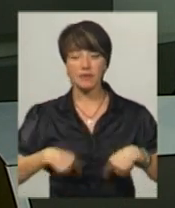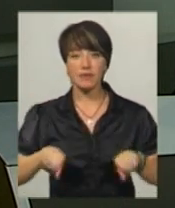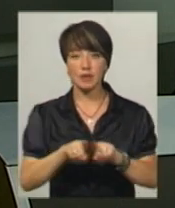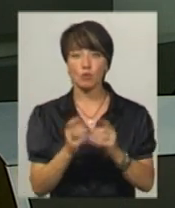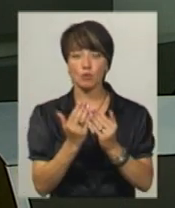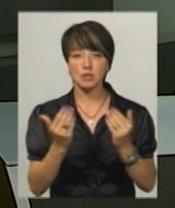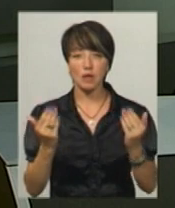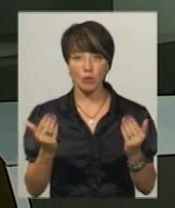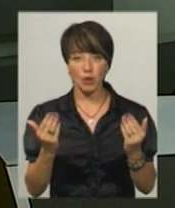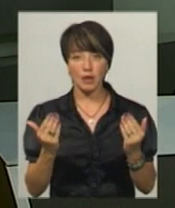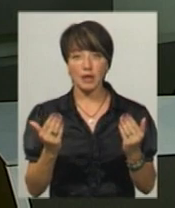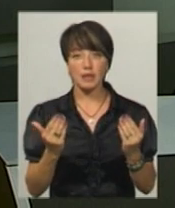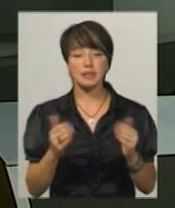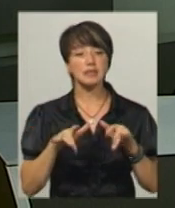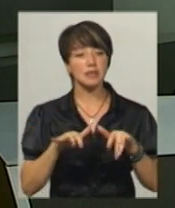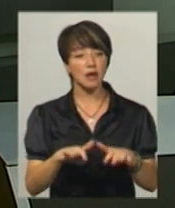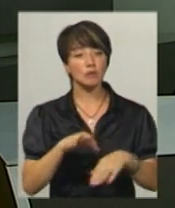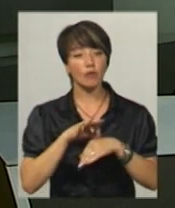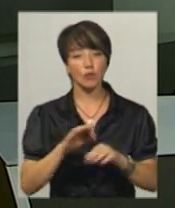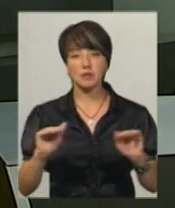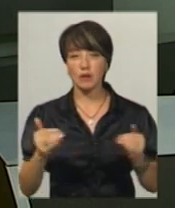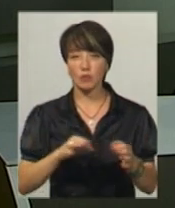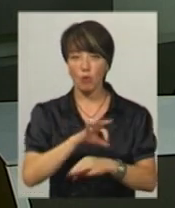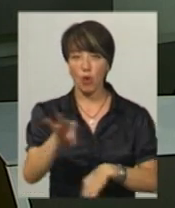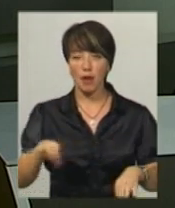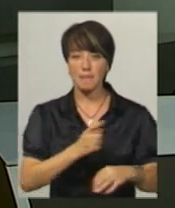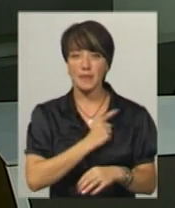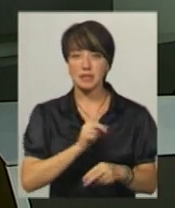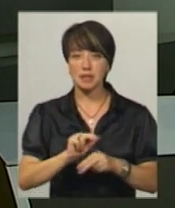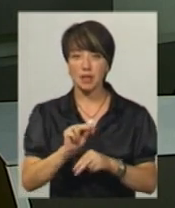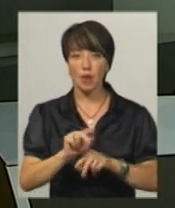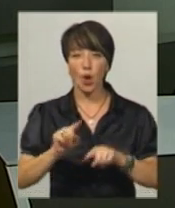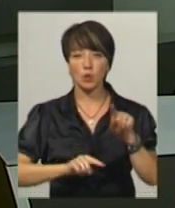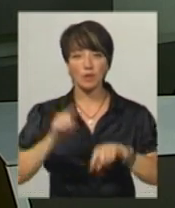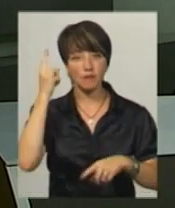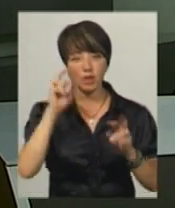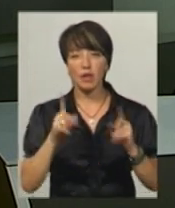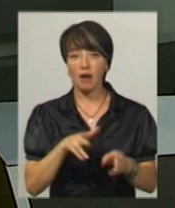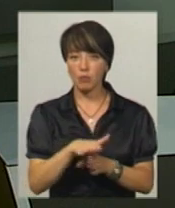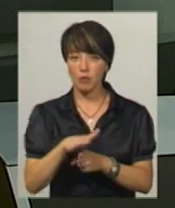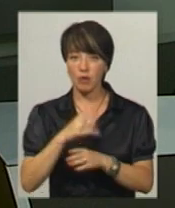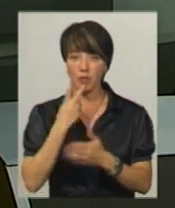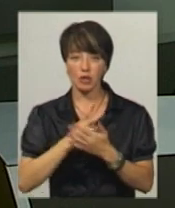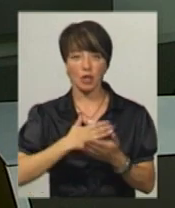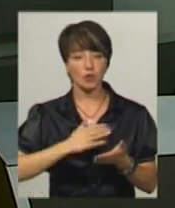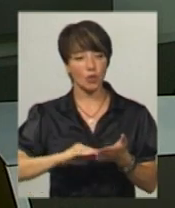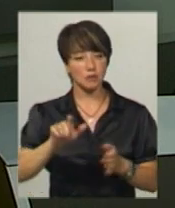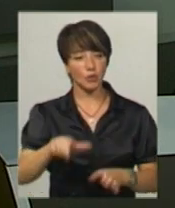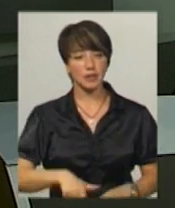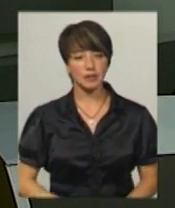музею Світлани Шимчук, захід проводиться в рамках проєкту «Майстерня родинної творчості». Як це відбувалося, бачила Леся